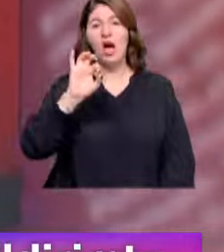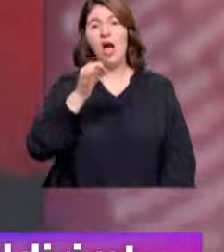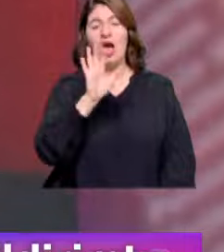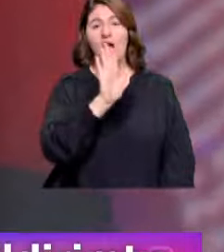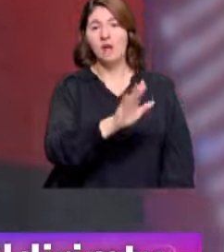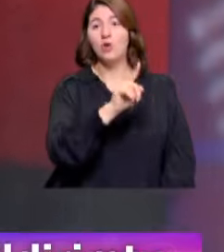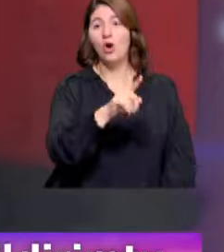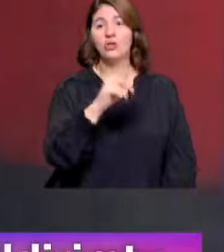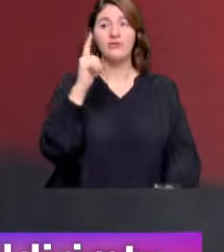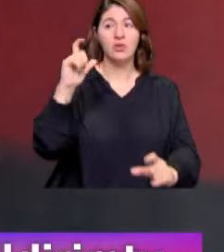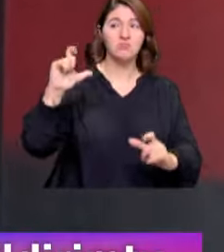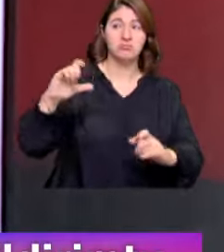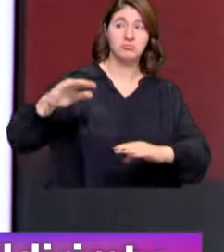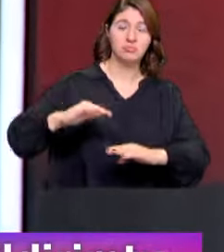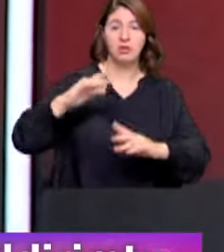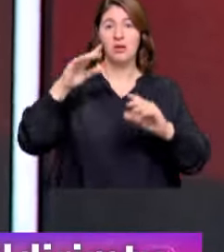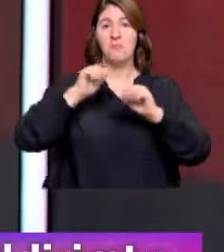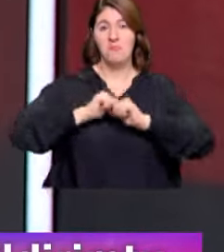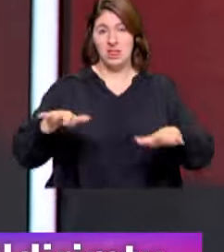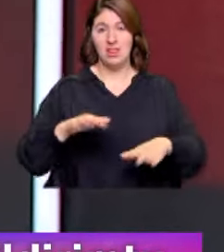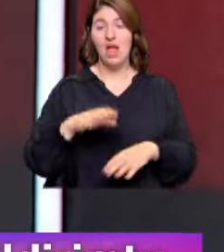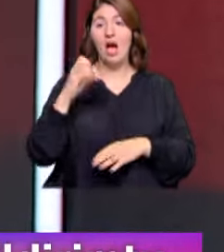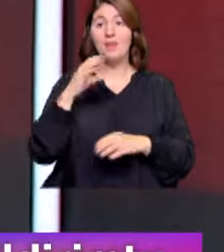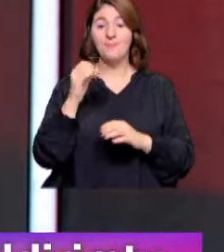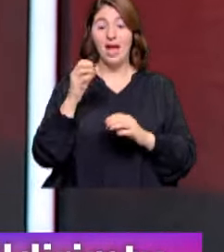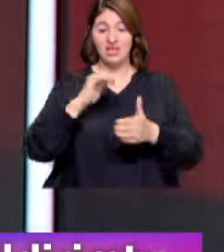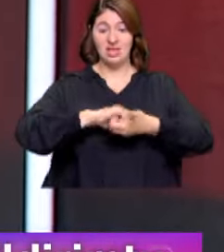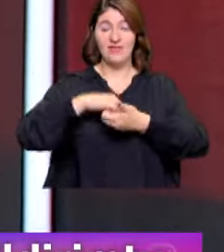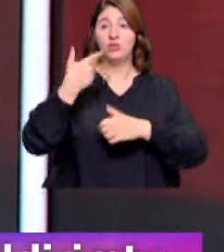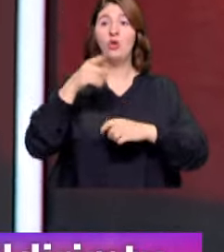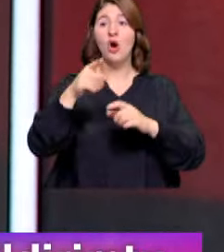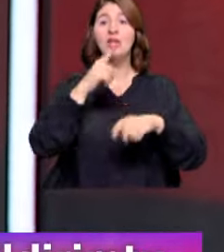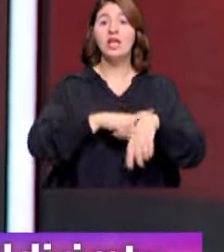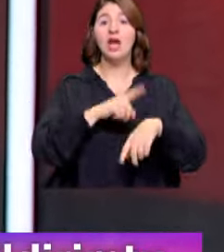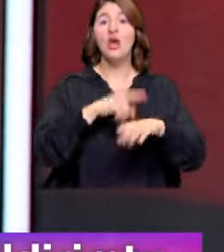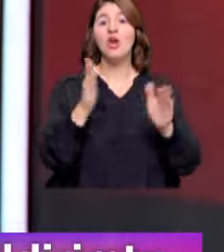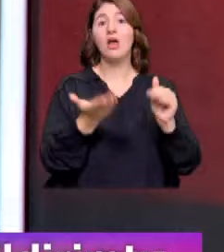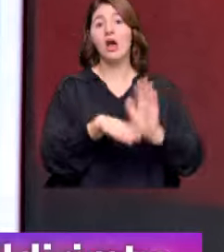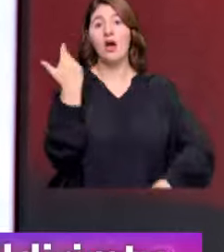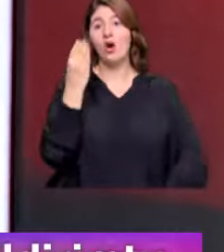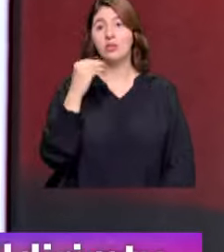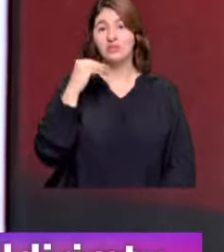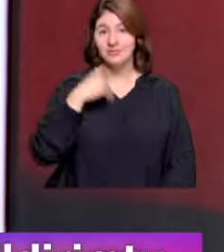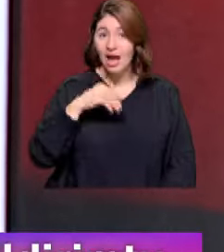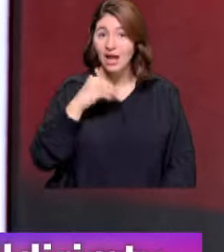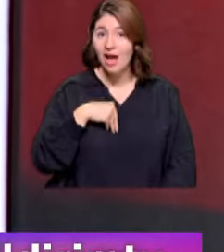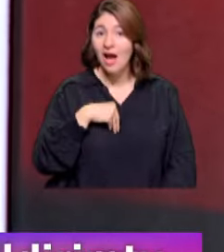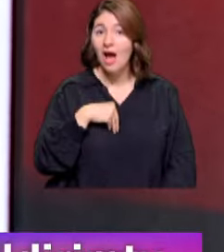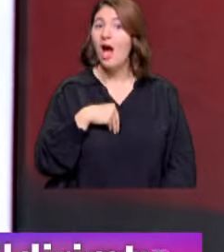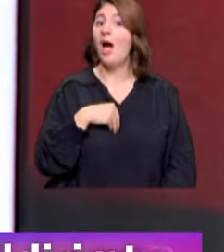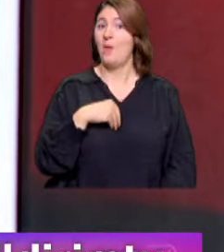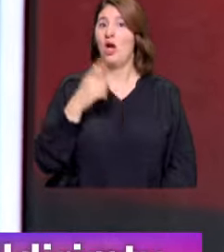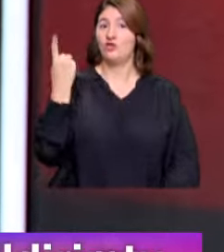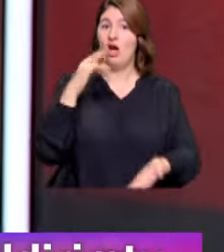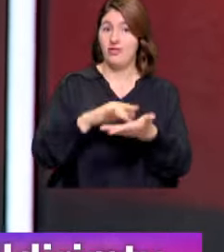o saatle de poz vermişti. AK Parti ile kurulan ittifak sonrası o saati odasından kaldırdığını zannediyorduk. Ancak